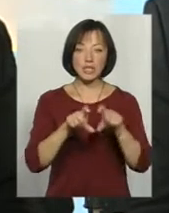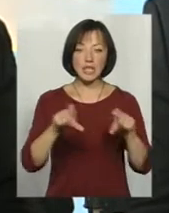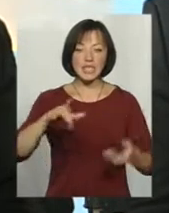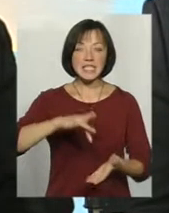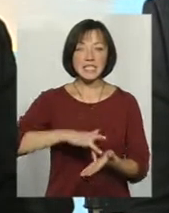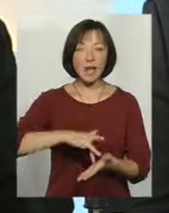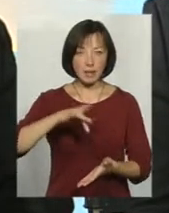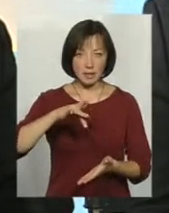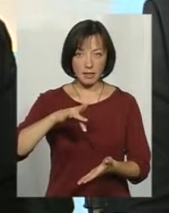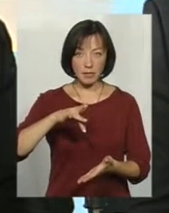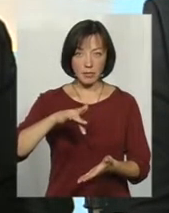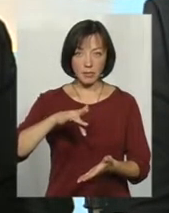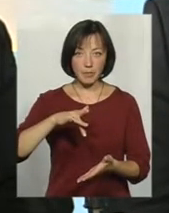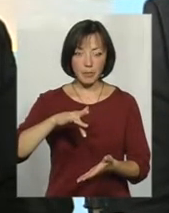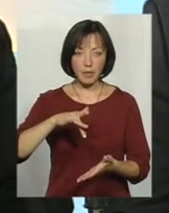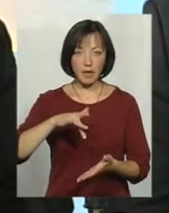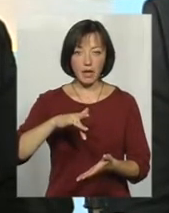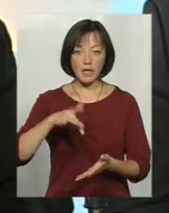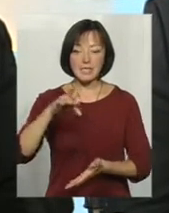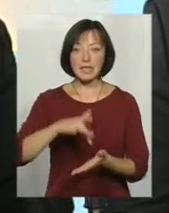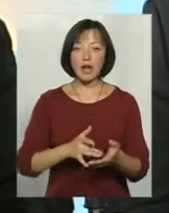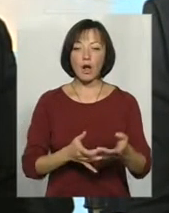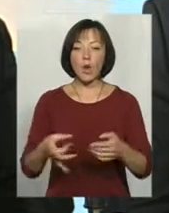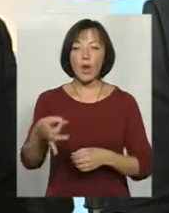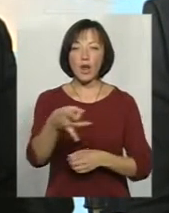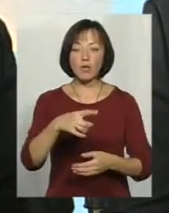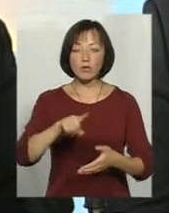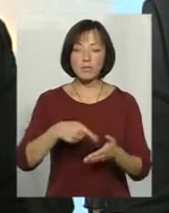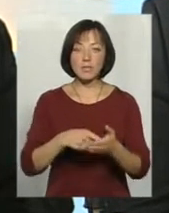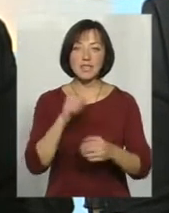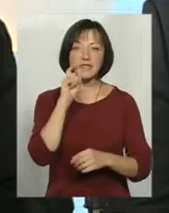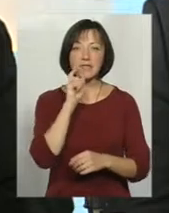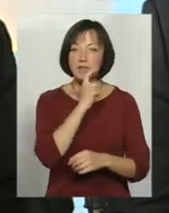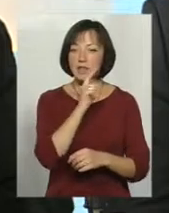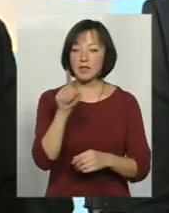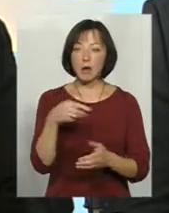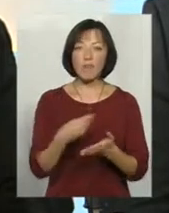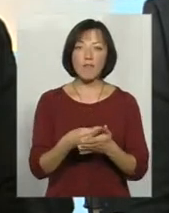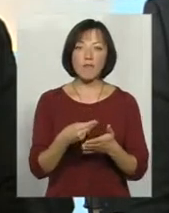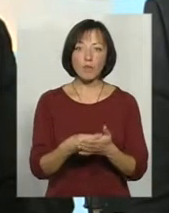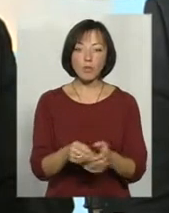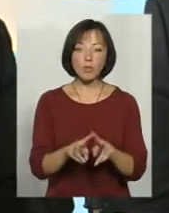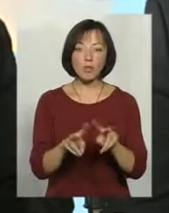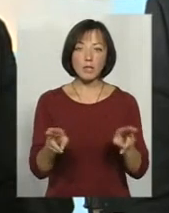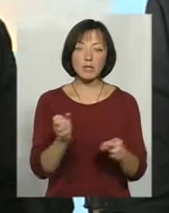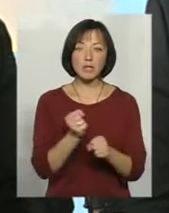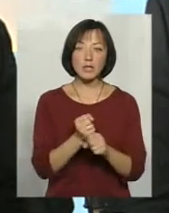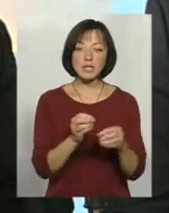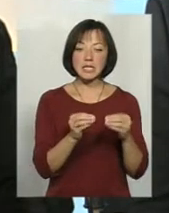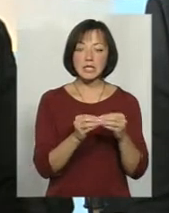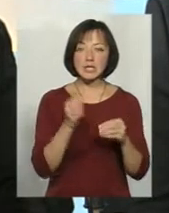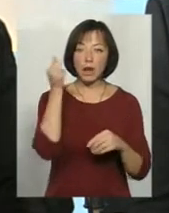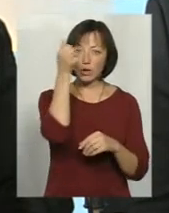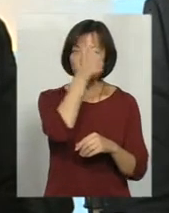центр центрального регіону, який знаходиться в місті Вінниці. Там фонд подібний працює з 10-го року.